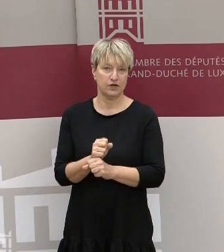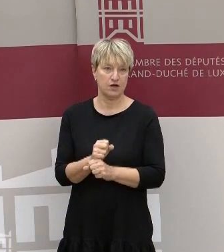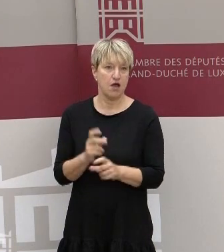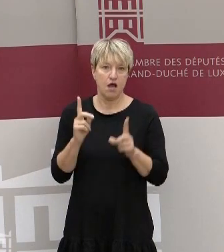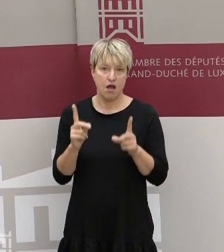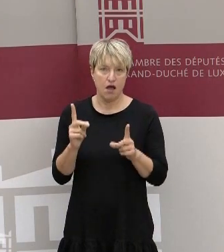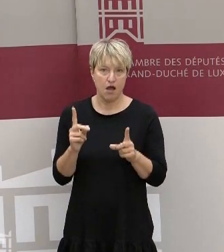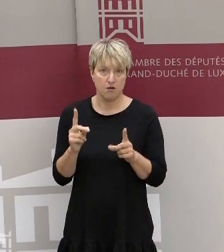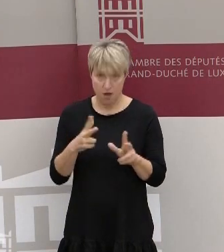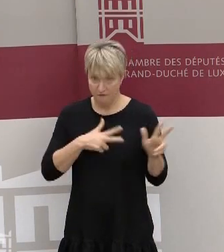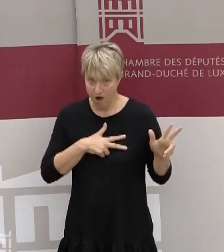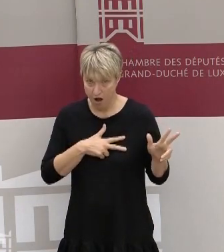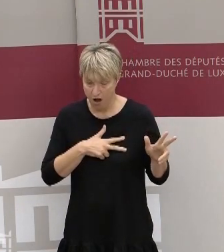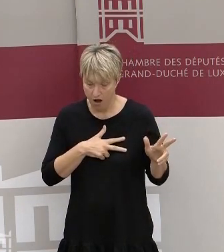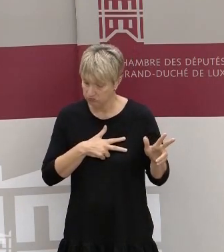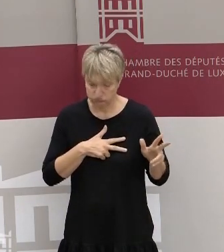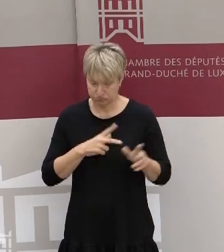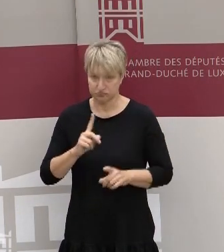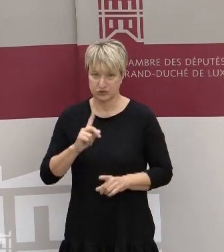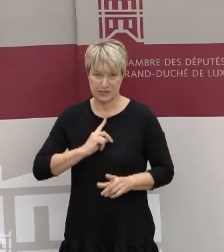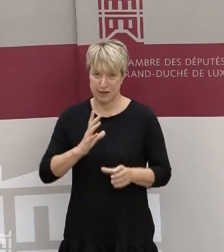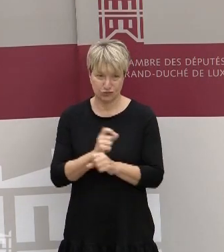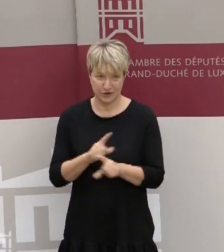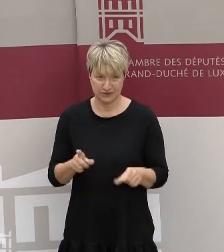künstliche Abregung ist das da?